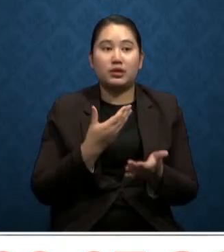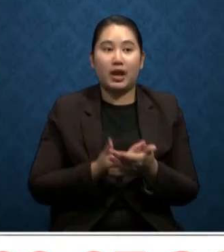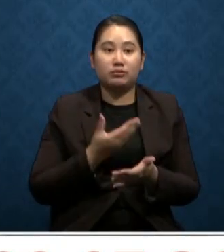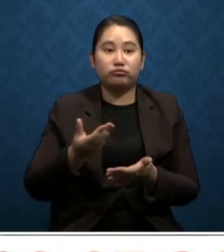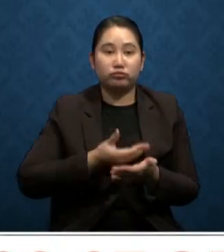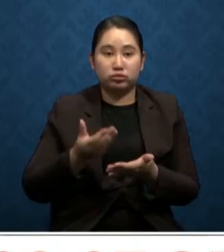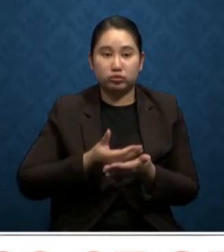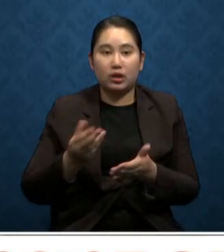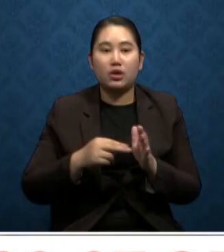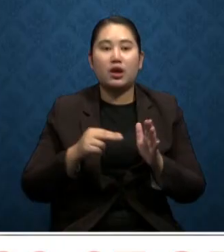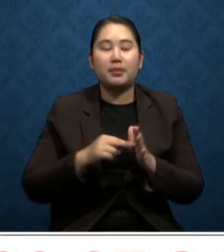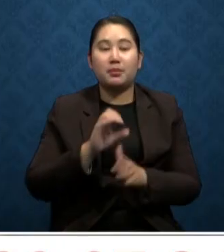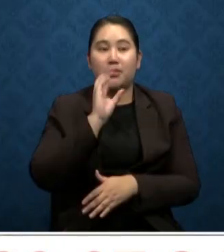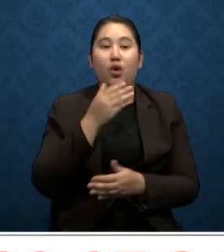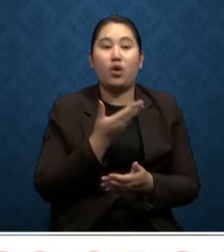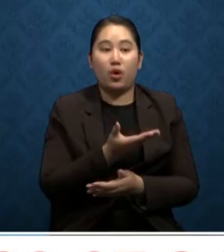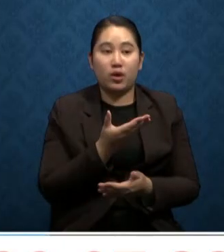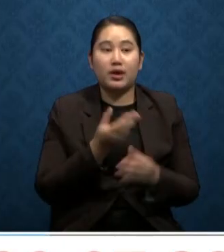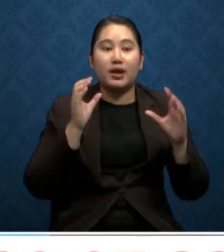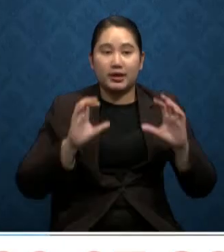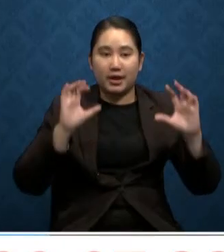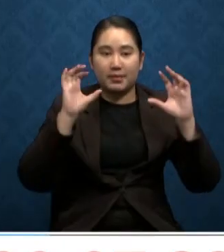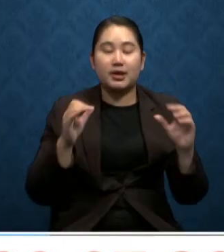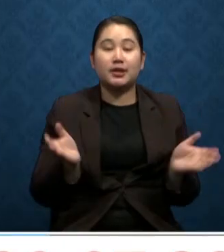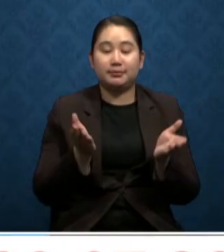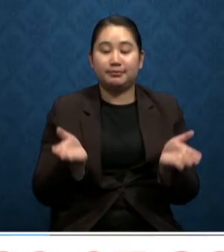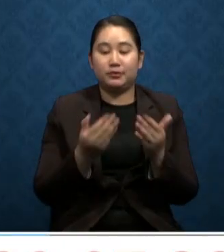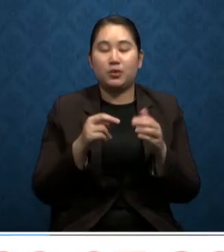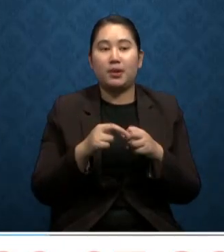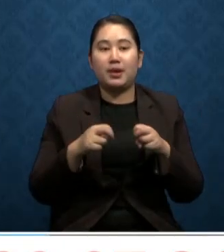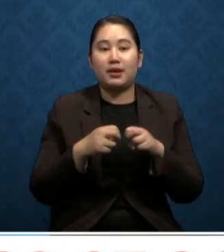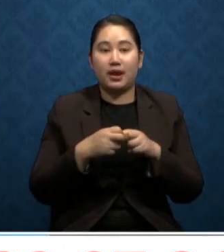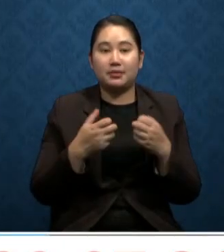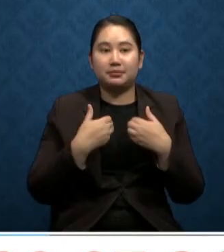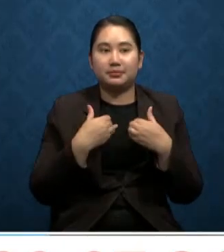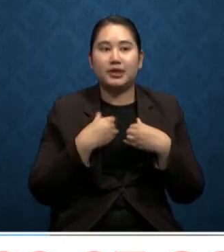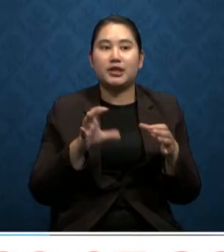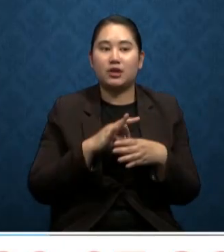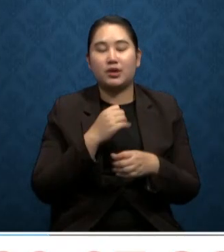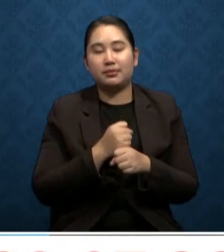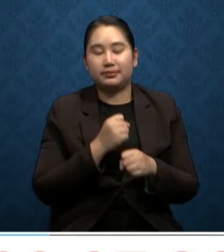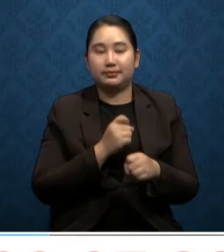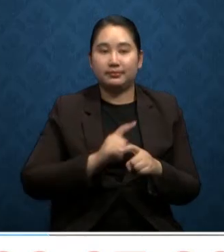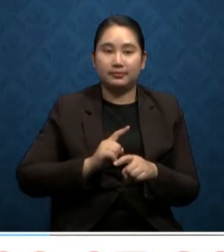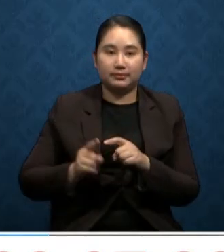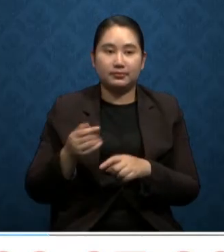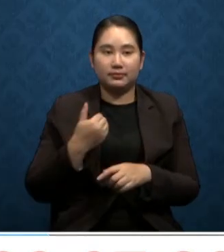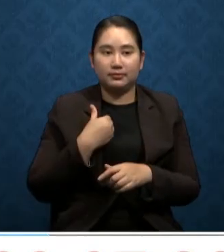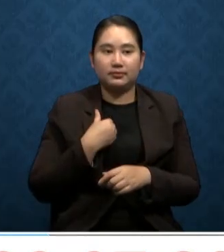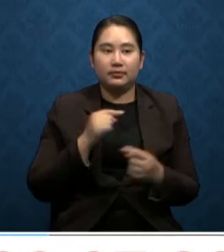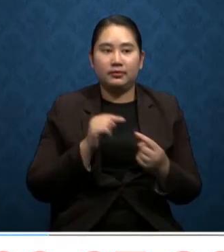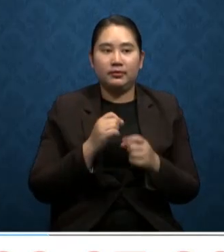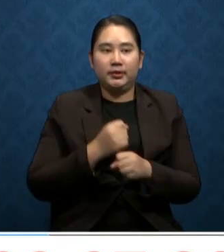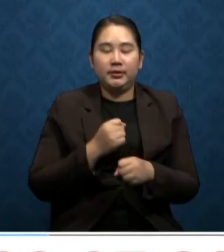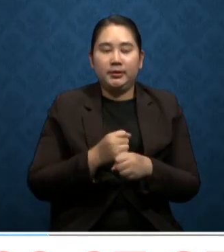ที่ต้องขอรับการสนับสนุนจากภาครัฐแล้วก็จะกลายเป็นปัญหาในการขยายงานหรือในการทำงานให้มีคุณภาพ